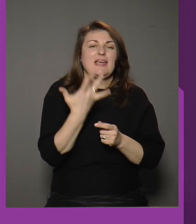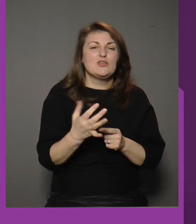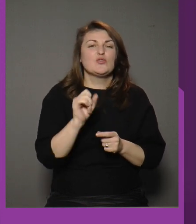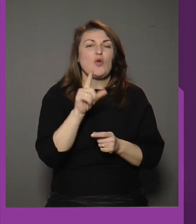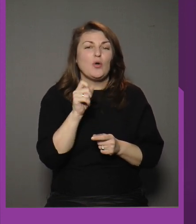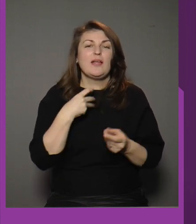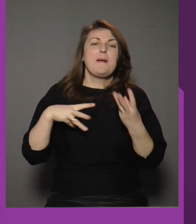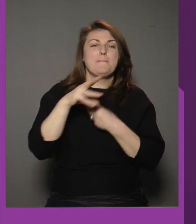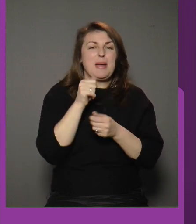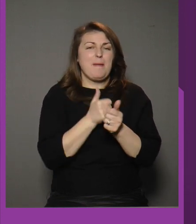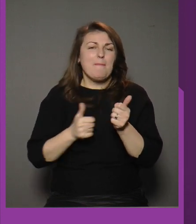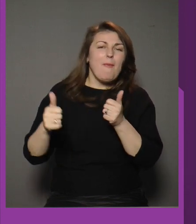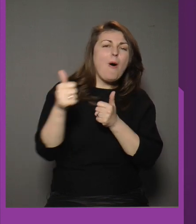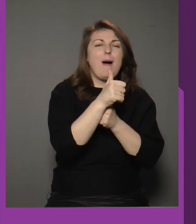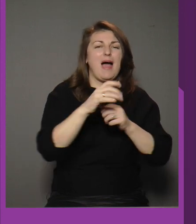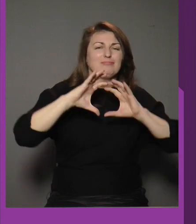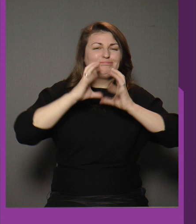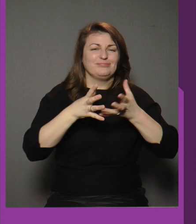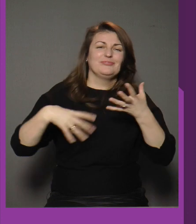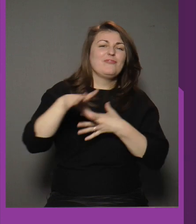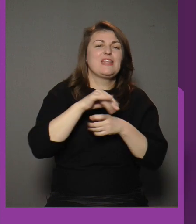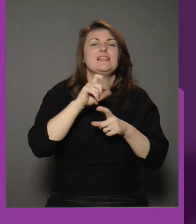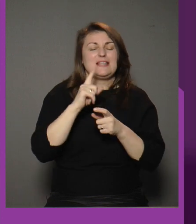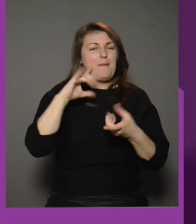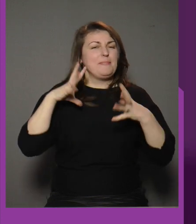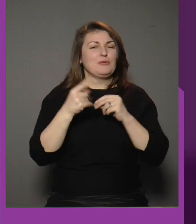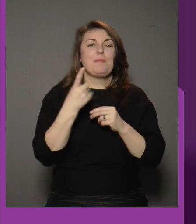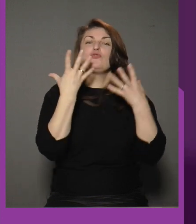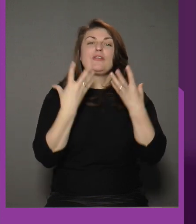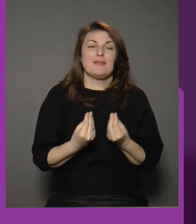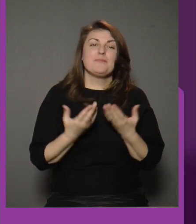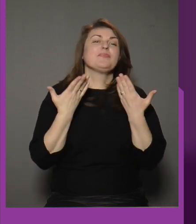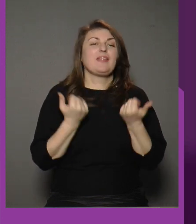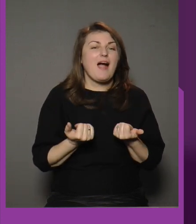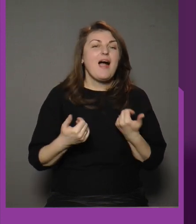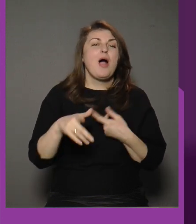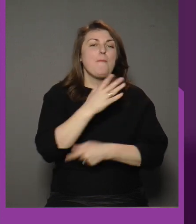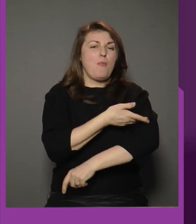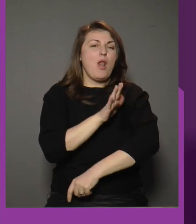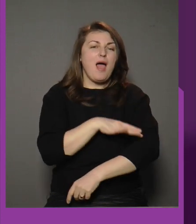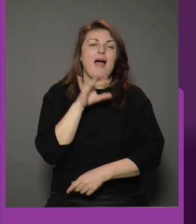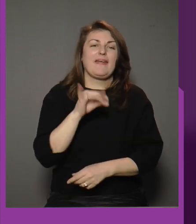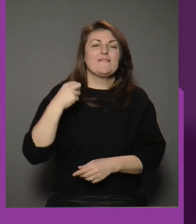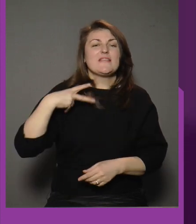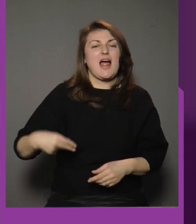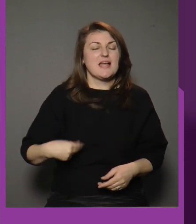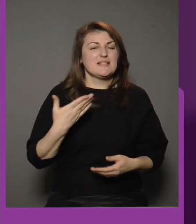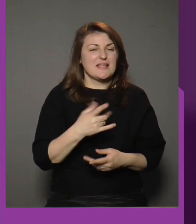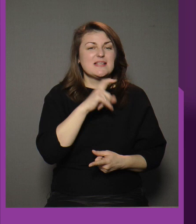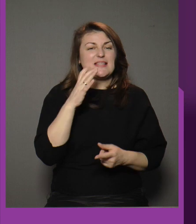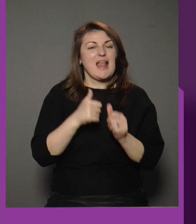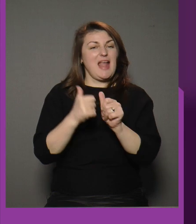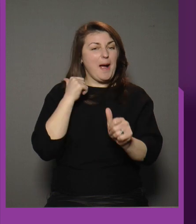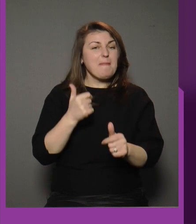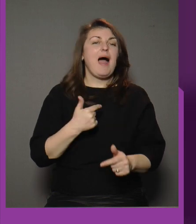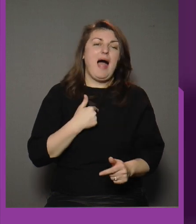ми попереду планети всієї за підсумками першого дня. Ну так, поляки і Франція за нами, а